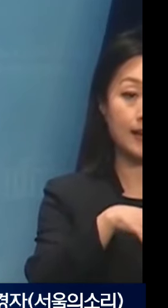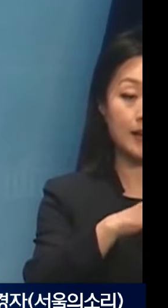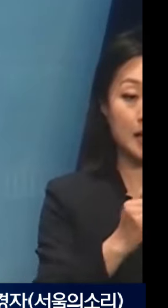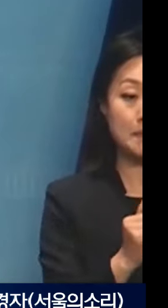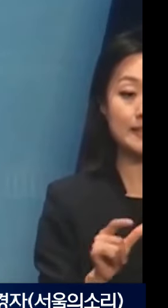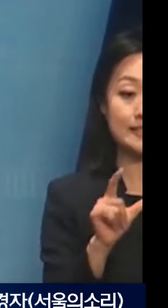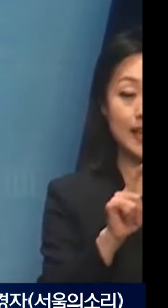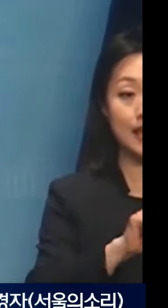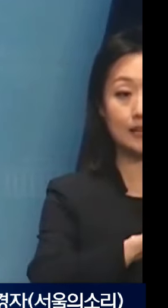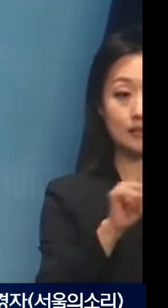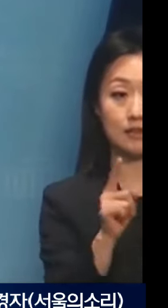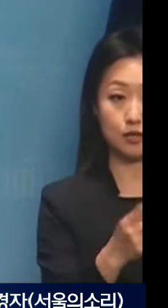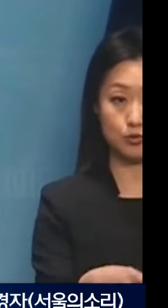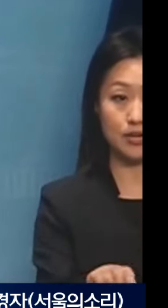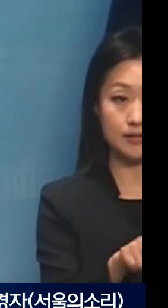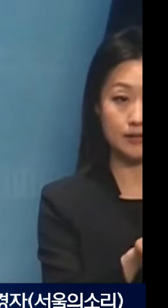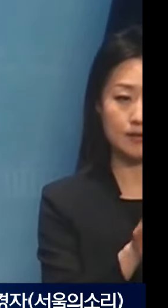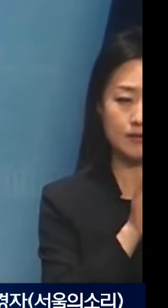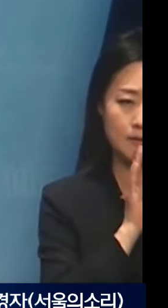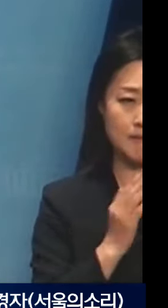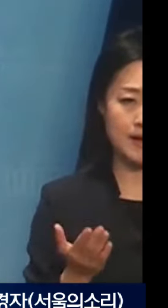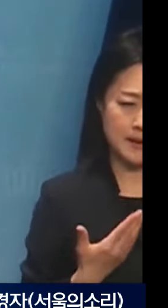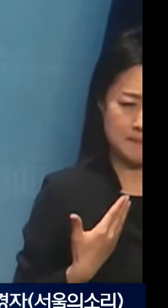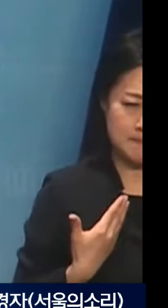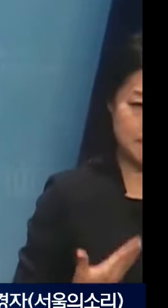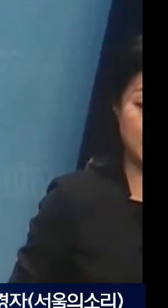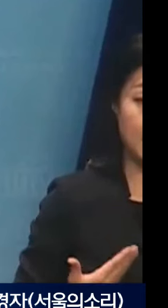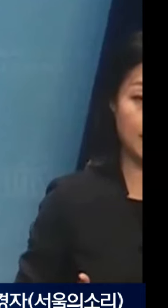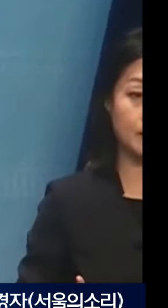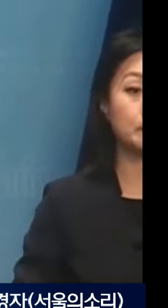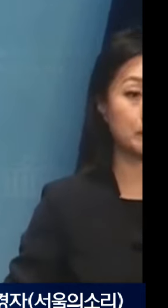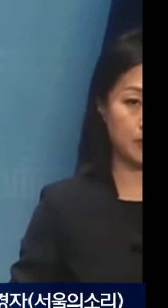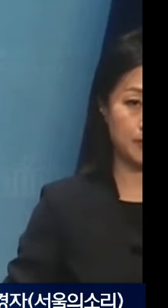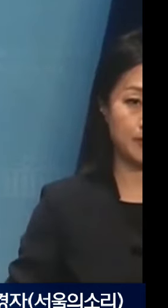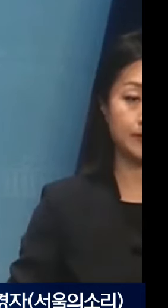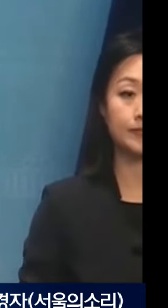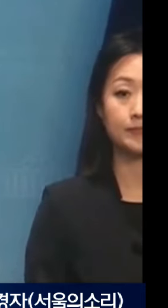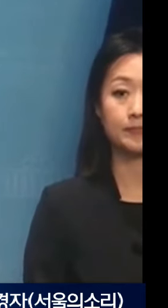민생을 살리기 위해서 정말 바삐 움직여야 됩니다. 그리고